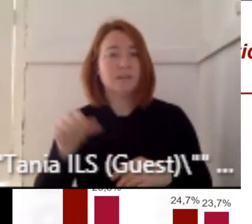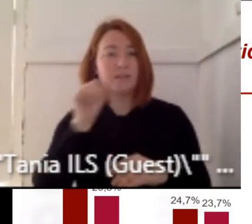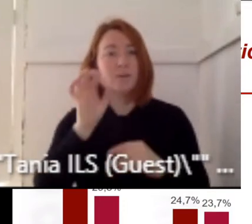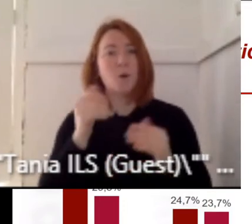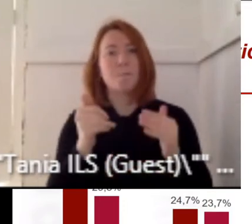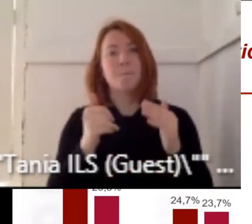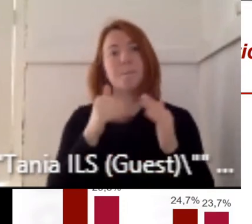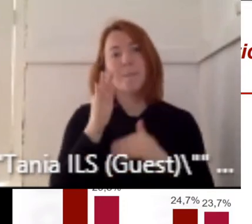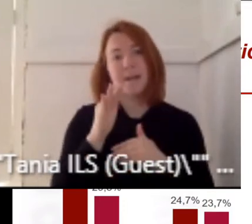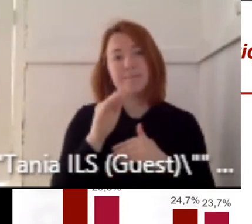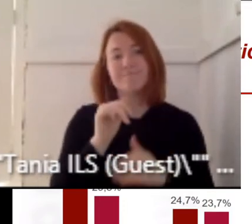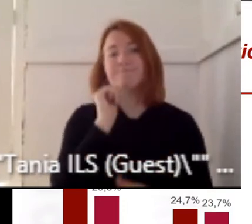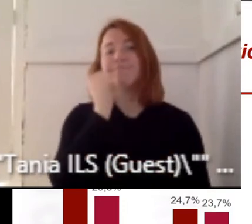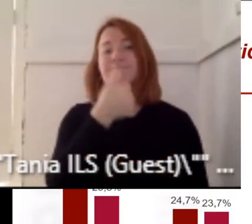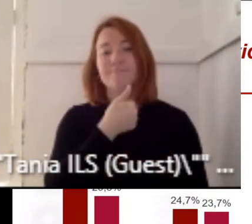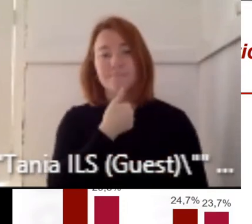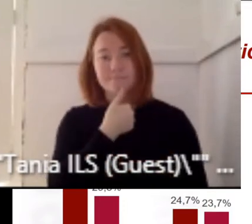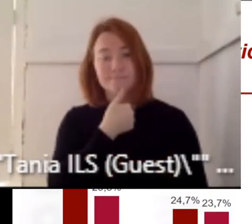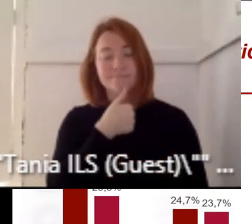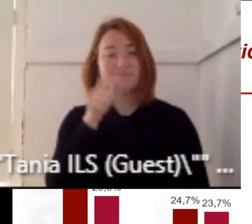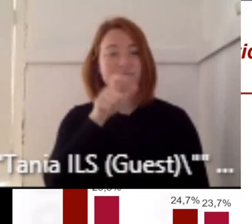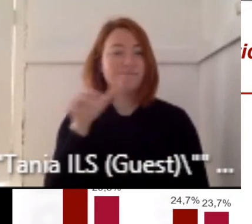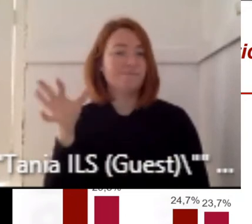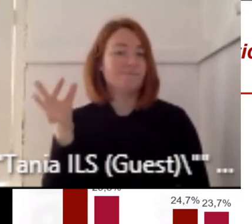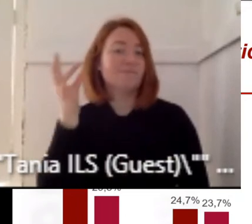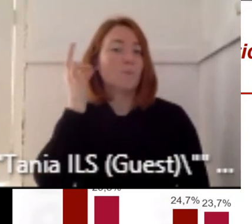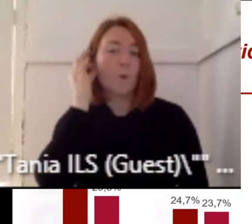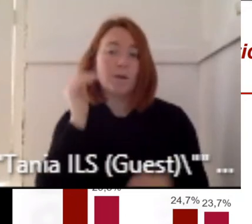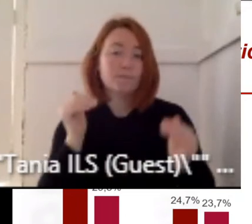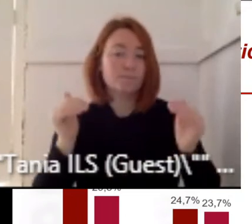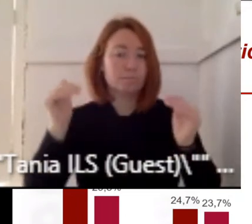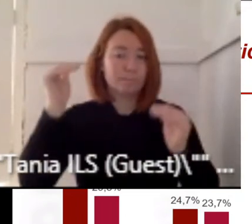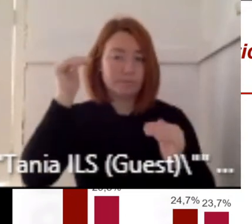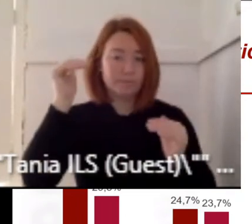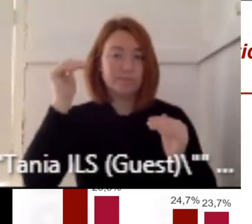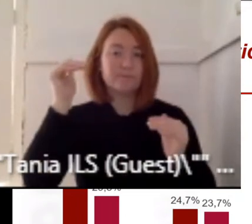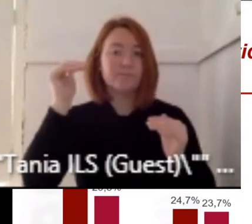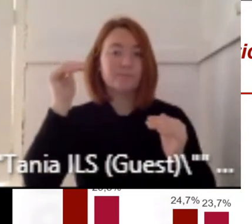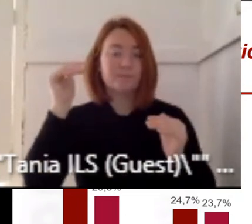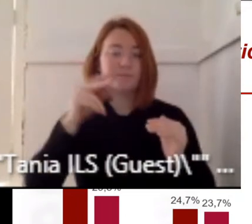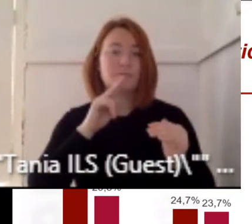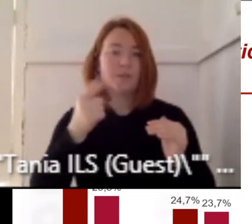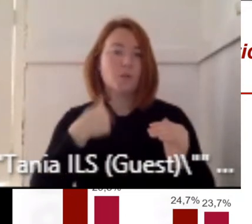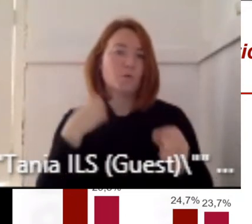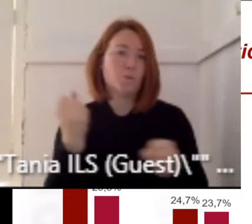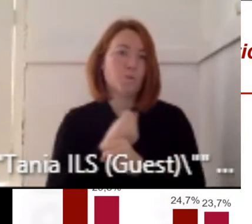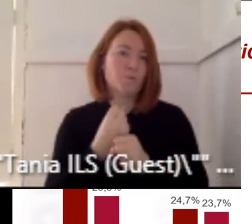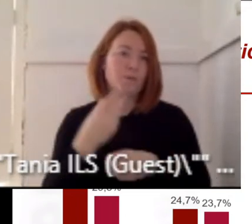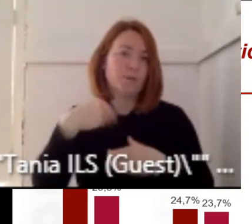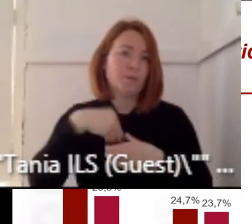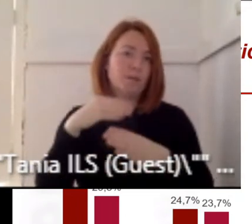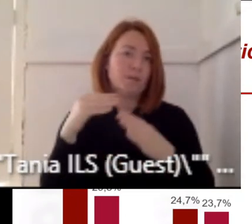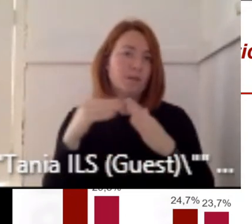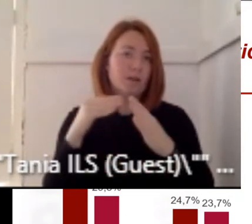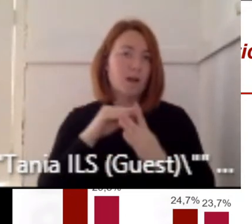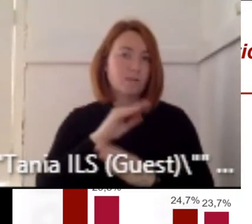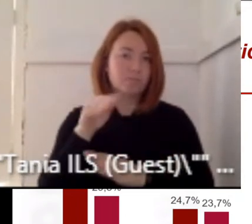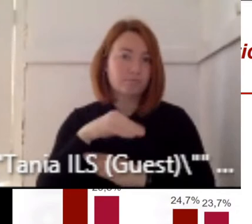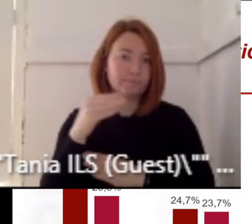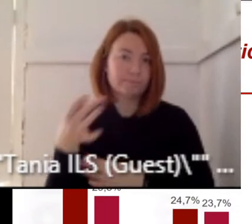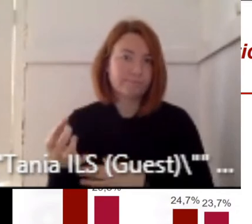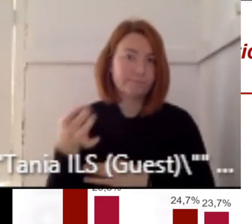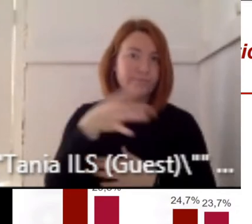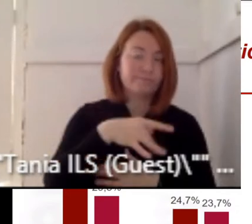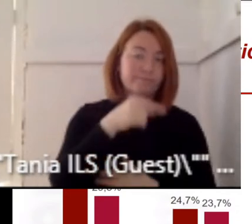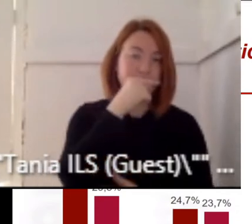aquestes dedicacions superiors doncs sempre també són les dones les que ho verbalitzen en major mesura. No? Per tant, important i bueno,